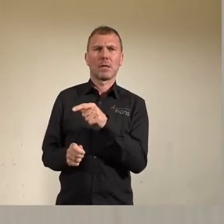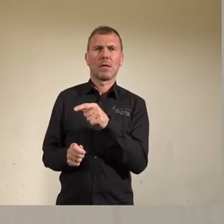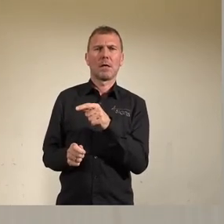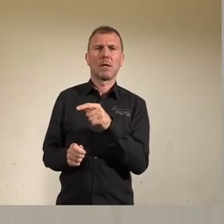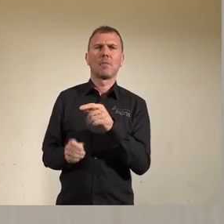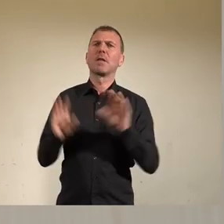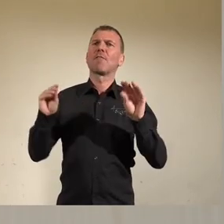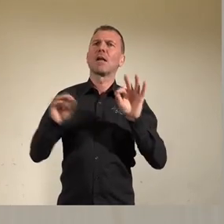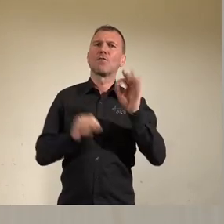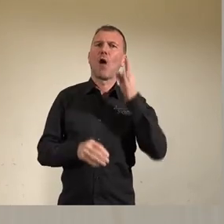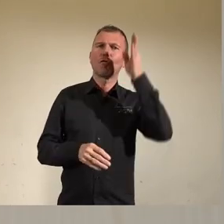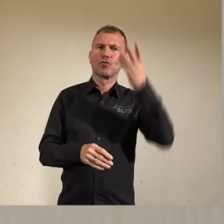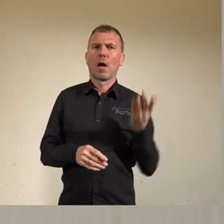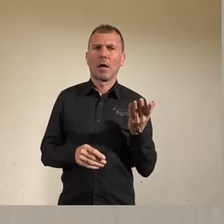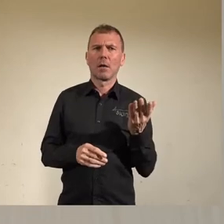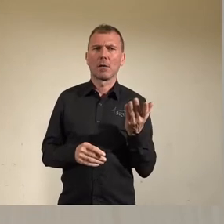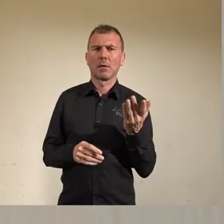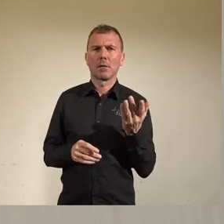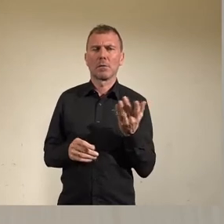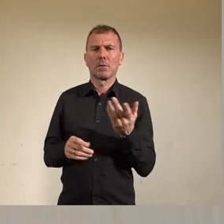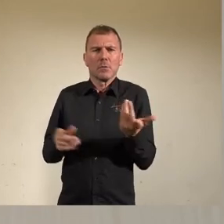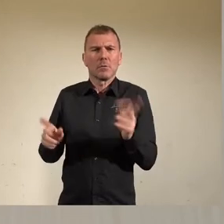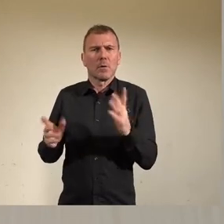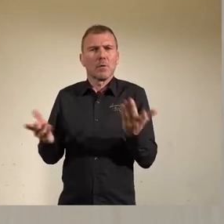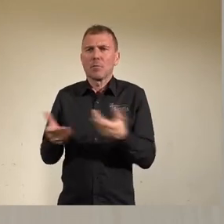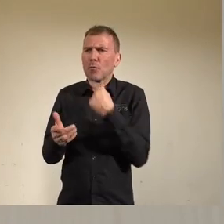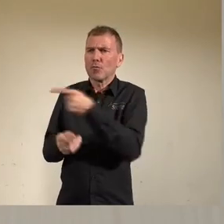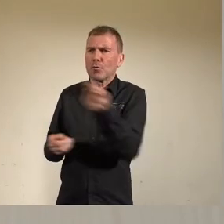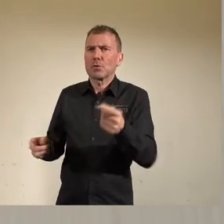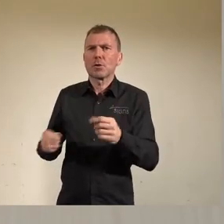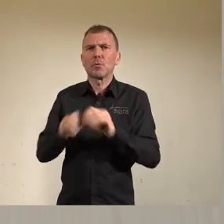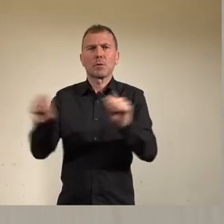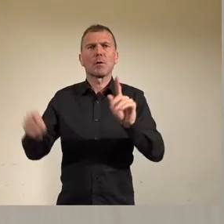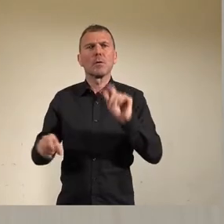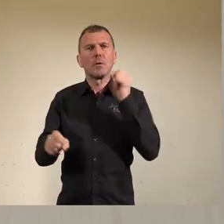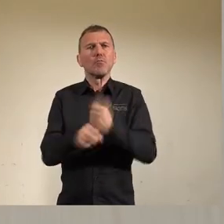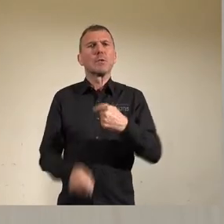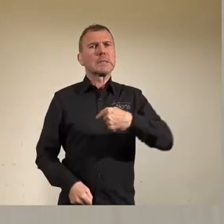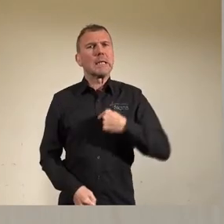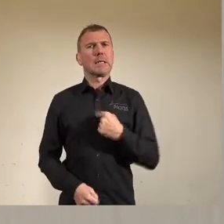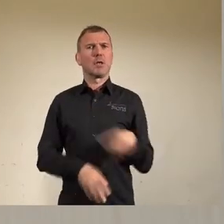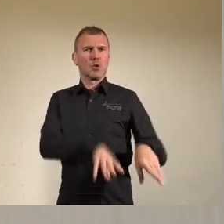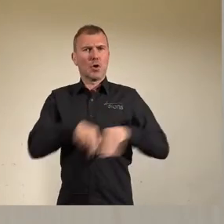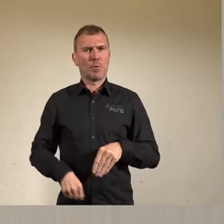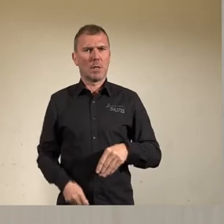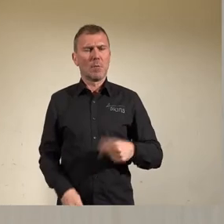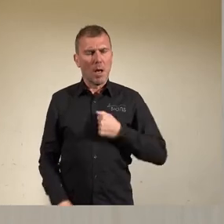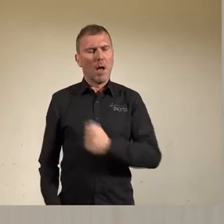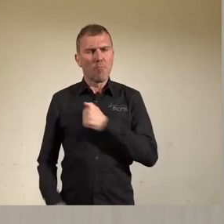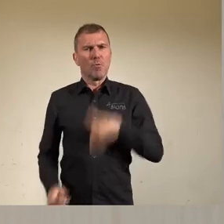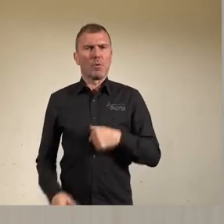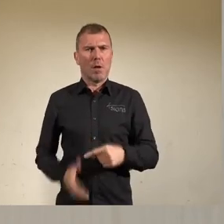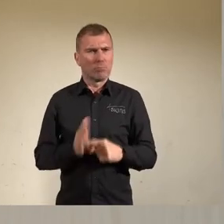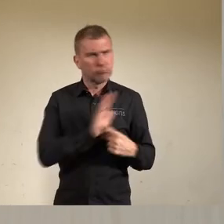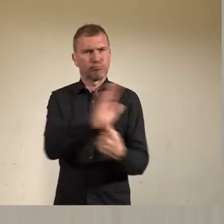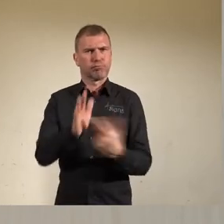Fridays überhaupt auszusprechen, ja, dann bleibt nur noch ich übrig. So einfach ist es. Und deswegen habe ich das hier ausgesprochen. Und jetzt